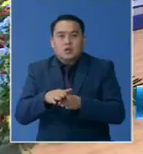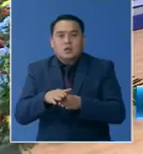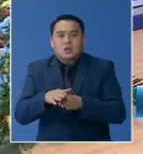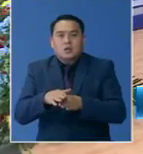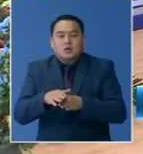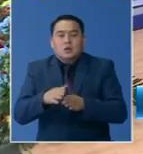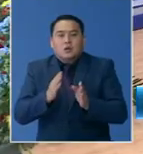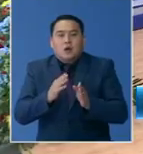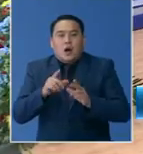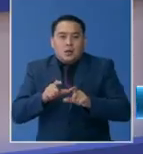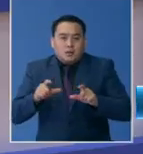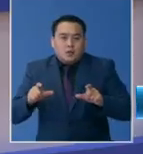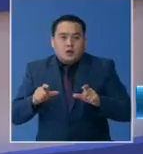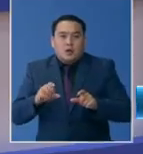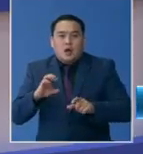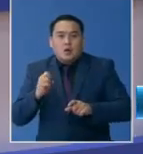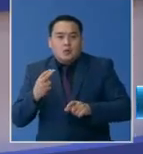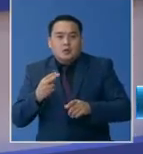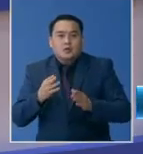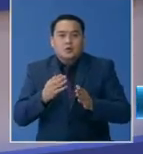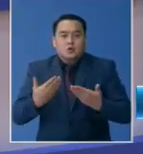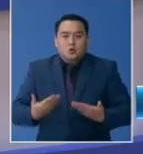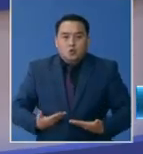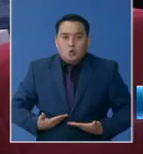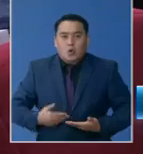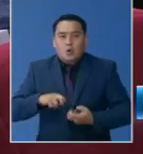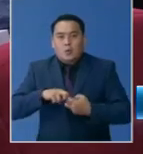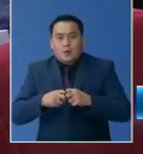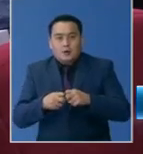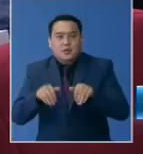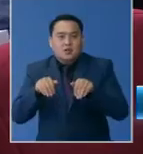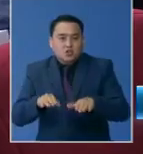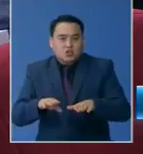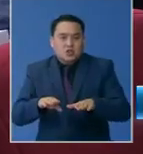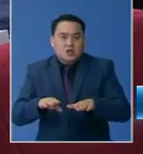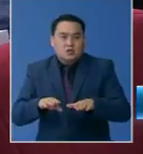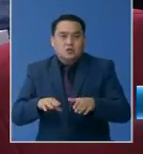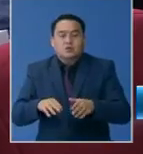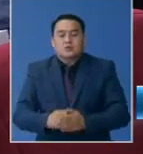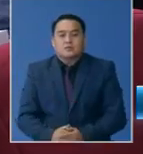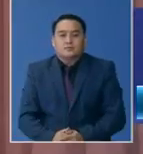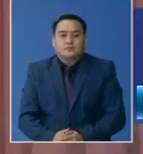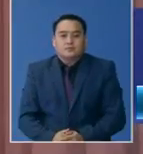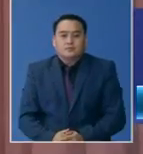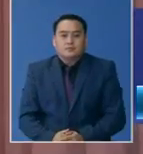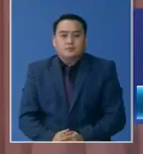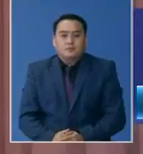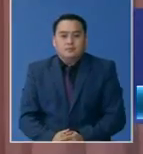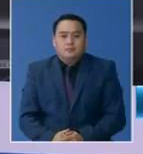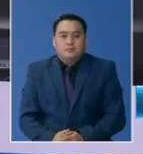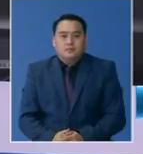екшеліп, тұрғындардың әлеуметтік тұрмыстық мәселелері ортаға салынып, өзекті жайттерді шешудің жолдар қарастырылды.